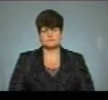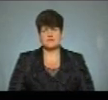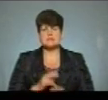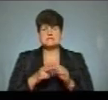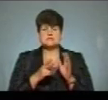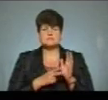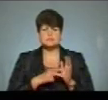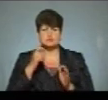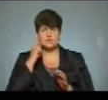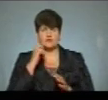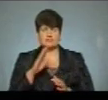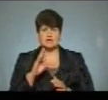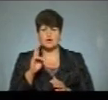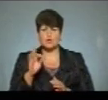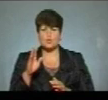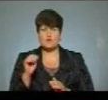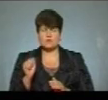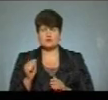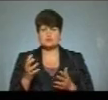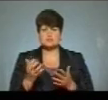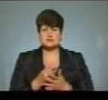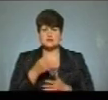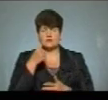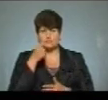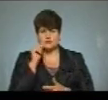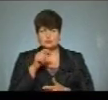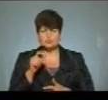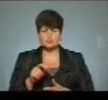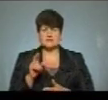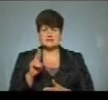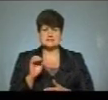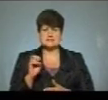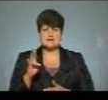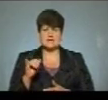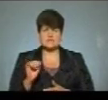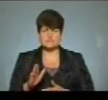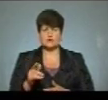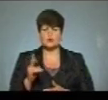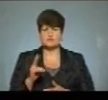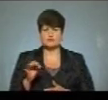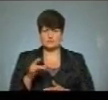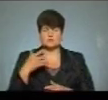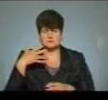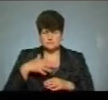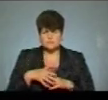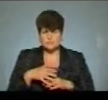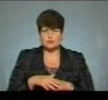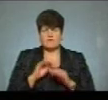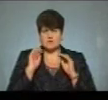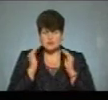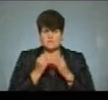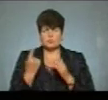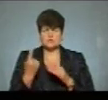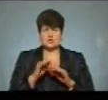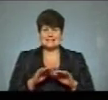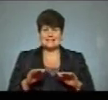17-річного Віталія Коваля, якого знайшли вчора пораненим жителі Ценова Козівського району, зараз готують до операції. Він при свідомості, перебуває в реанімації